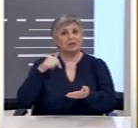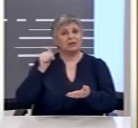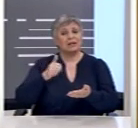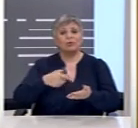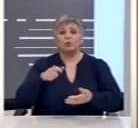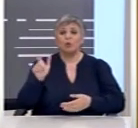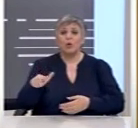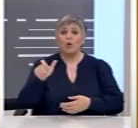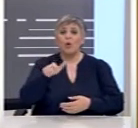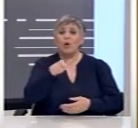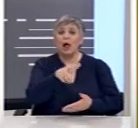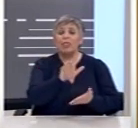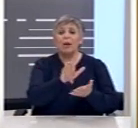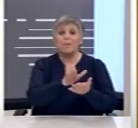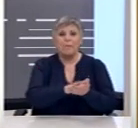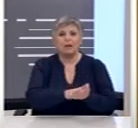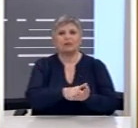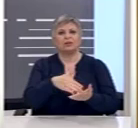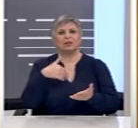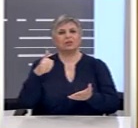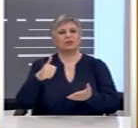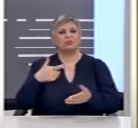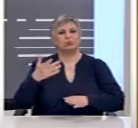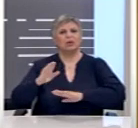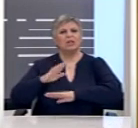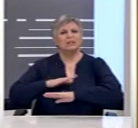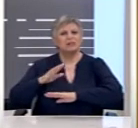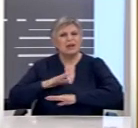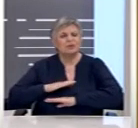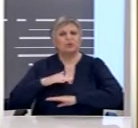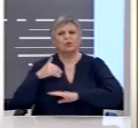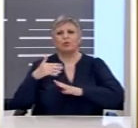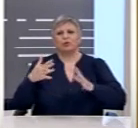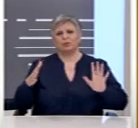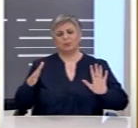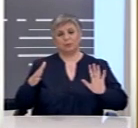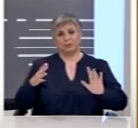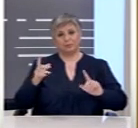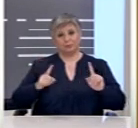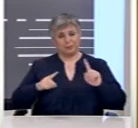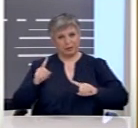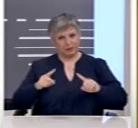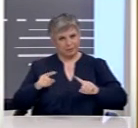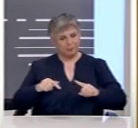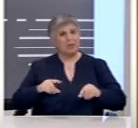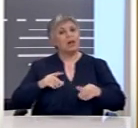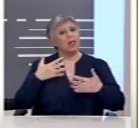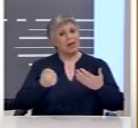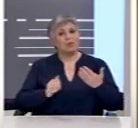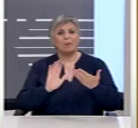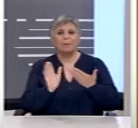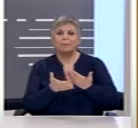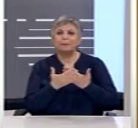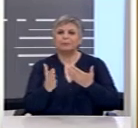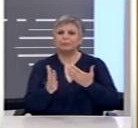κάθε μάρτυρα στο ΓΕΣ και ΓΕΕΘΑ ή στις άλλες αρχές των ενόπλων δυνάμεων. Ενώ υπάρχουν συνοδευτικά έγγραφα από φορείς